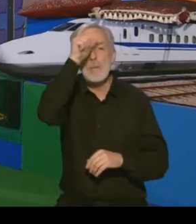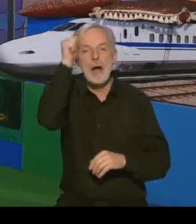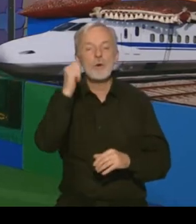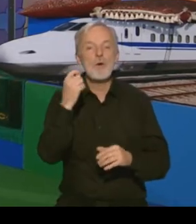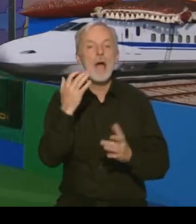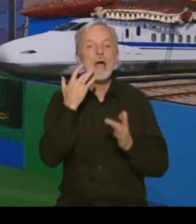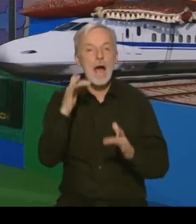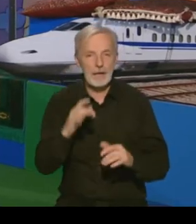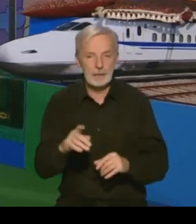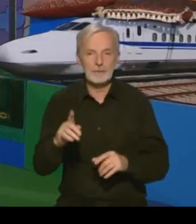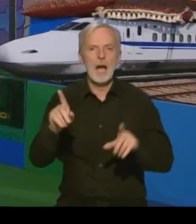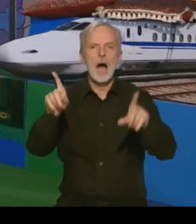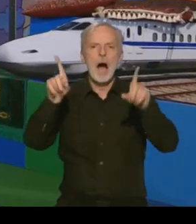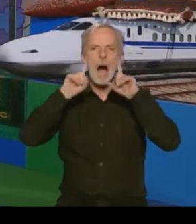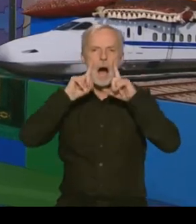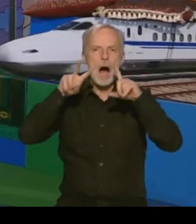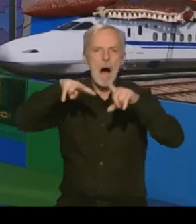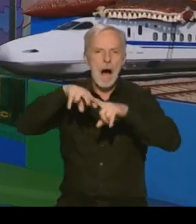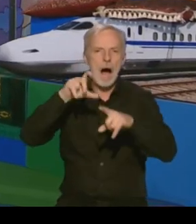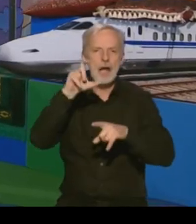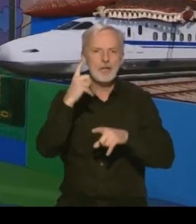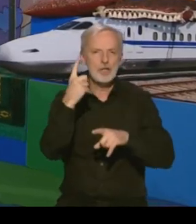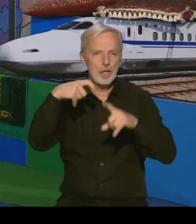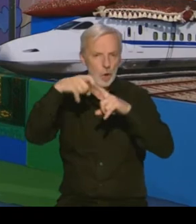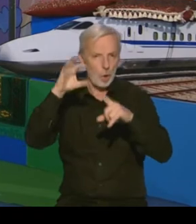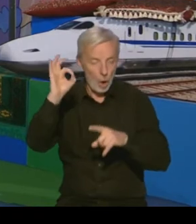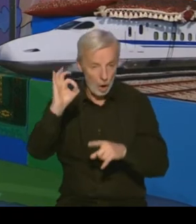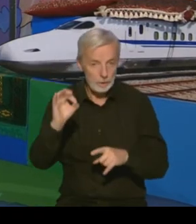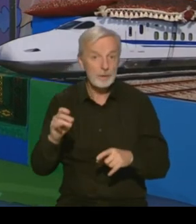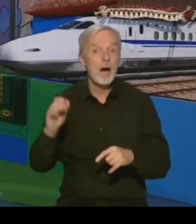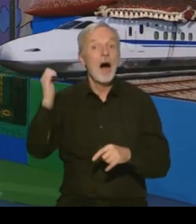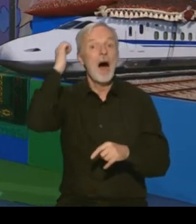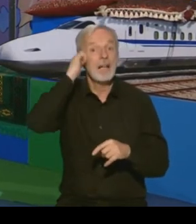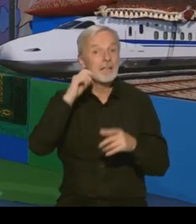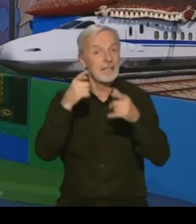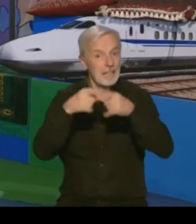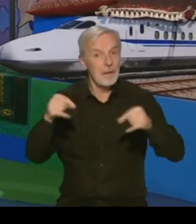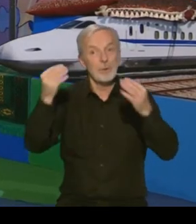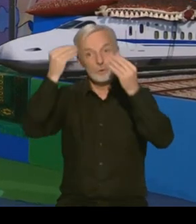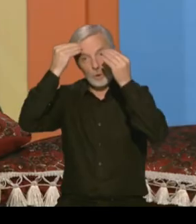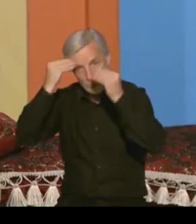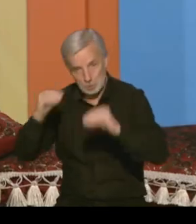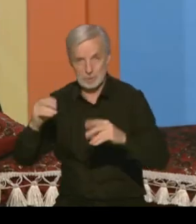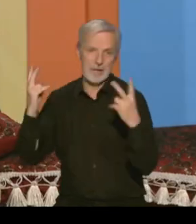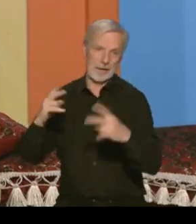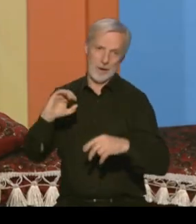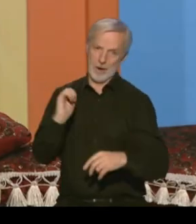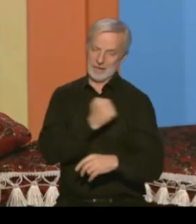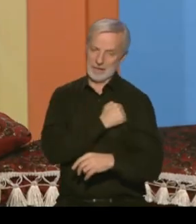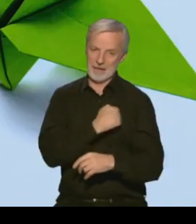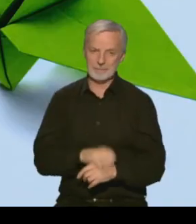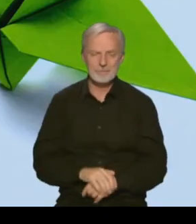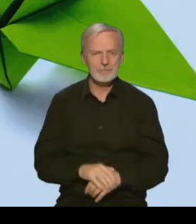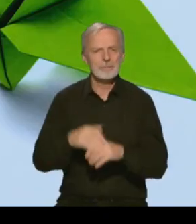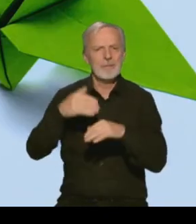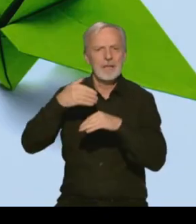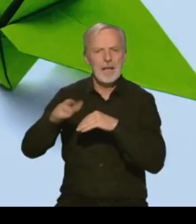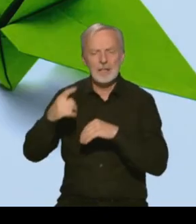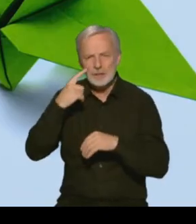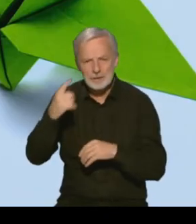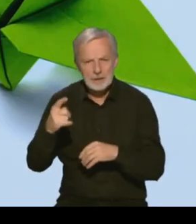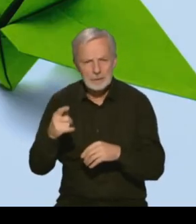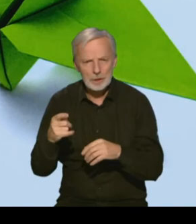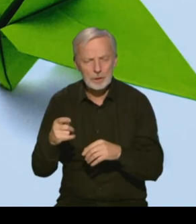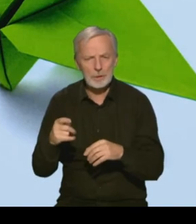se Hachiko. Japonci si ho moc považují. Stal se pro ně takovým národním hrdinou. A co je tohle? To